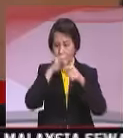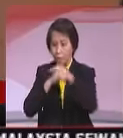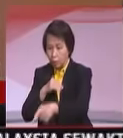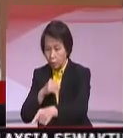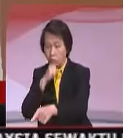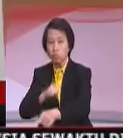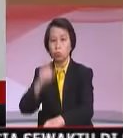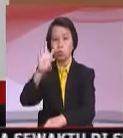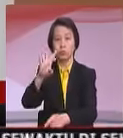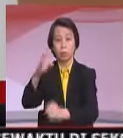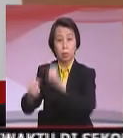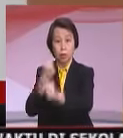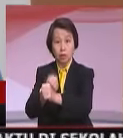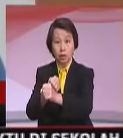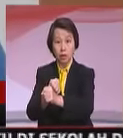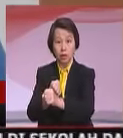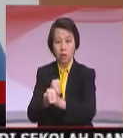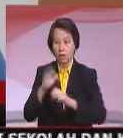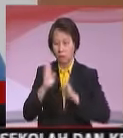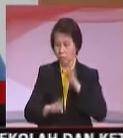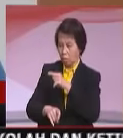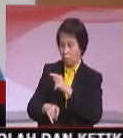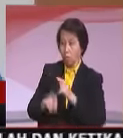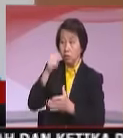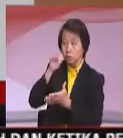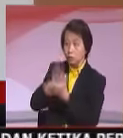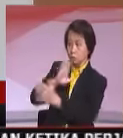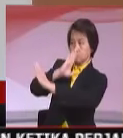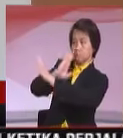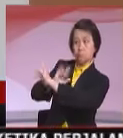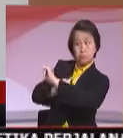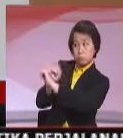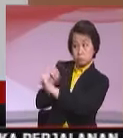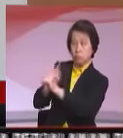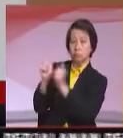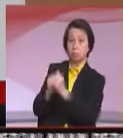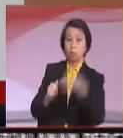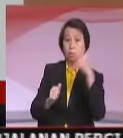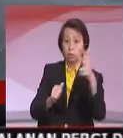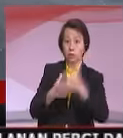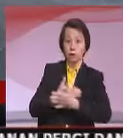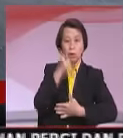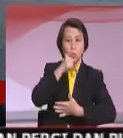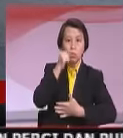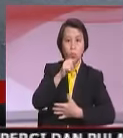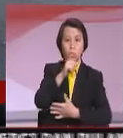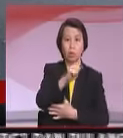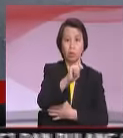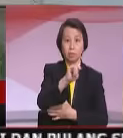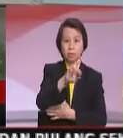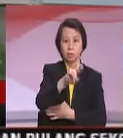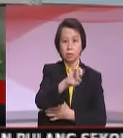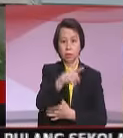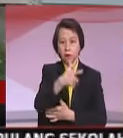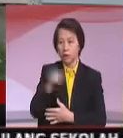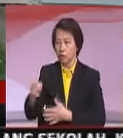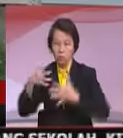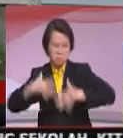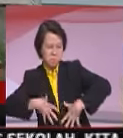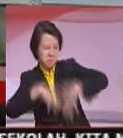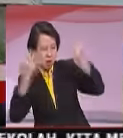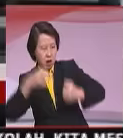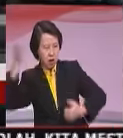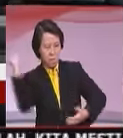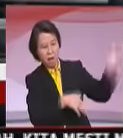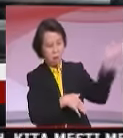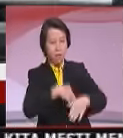berusia 4 tahun. Berang perbuatannya dihalang isterinya warga tempatan dan 3 anak perempuan tiri yang lain, suspek mengamuk dengan